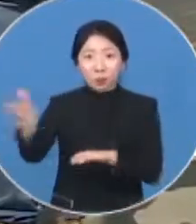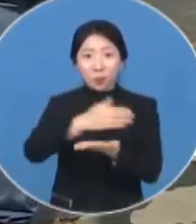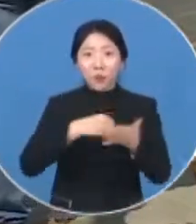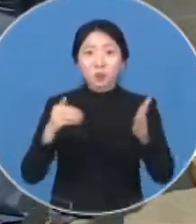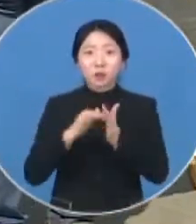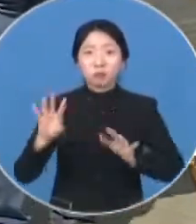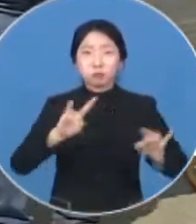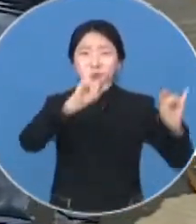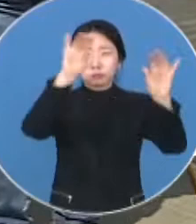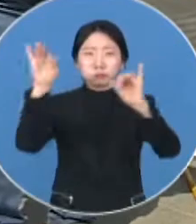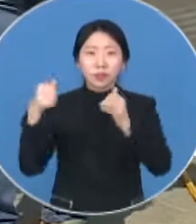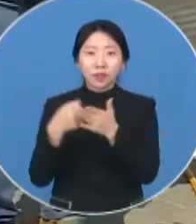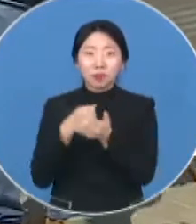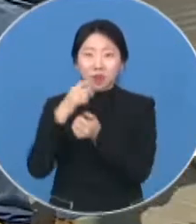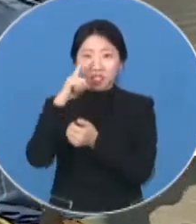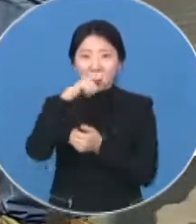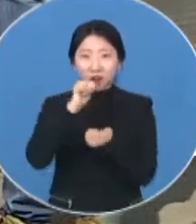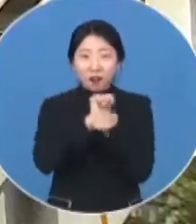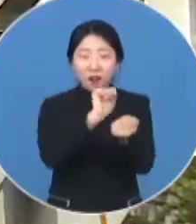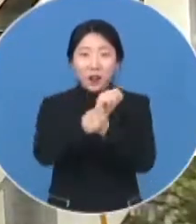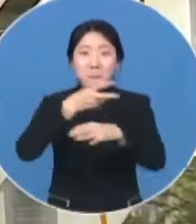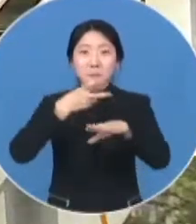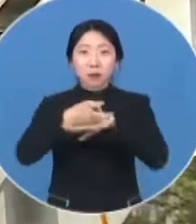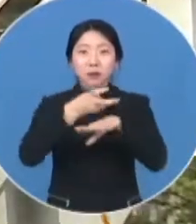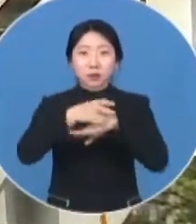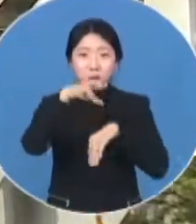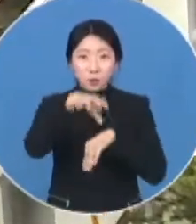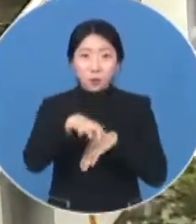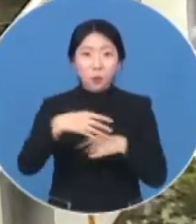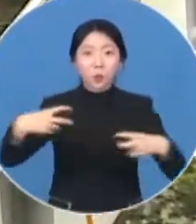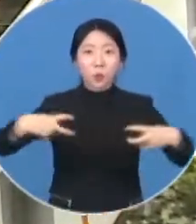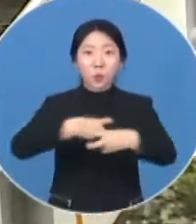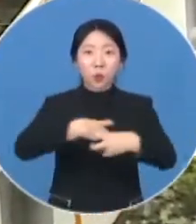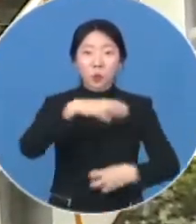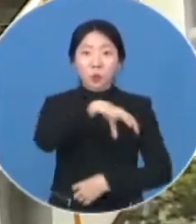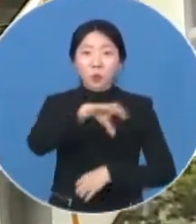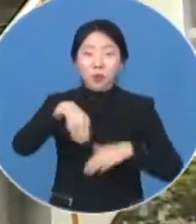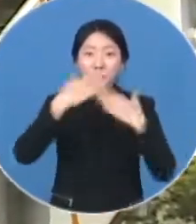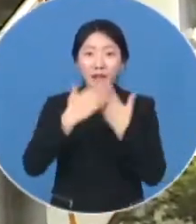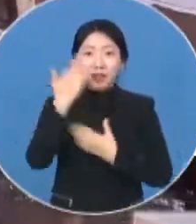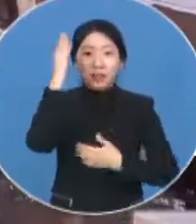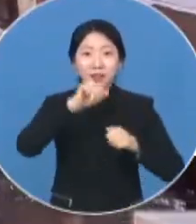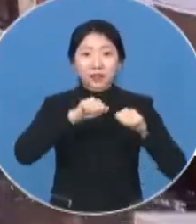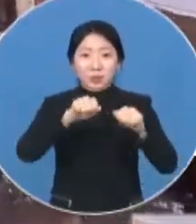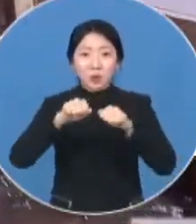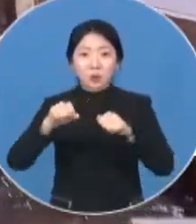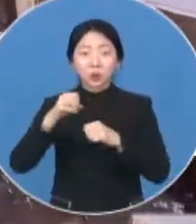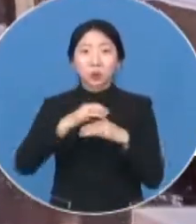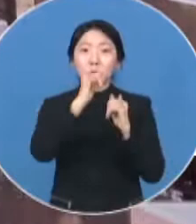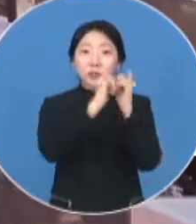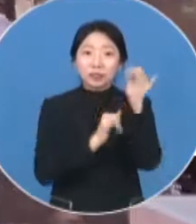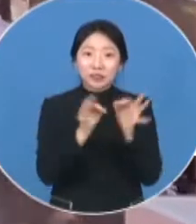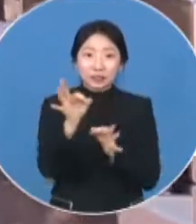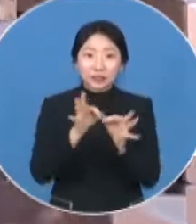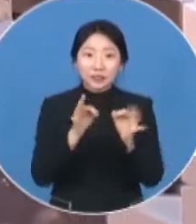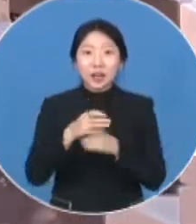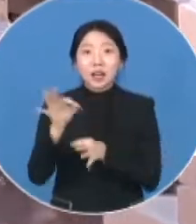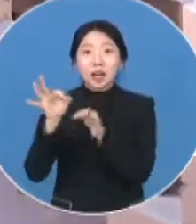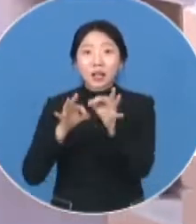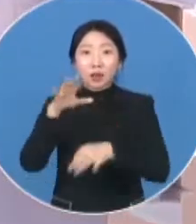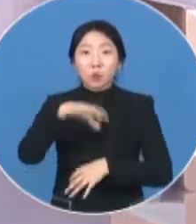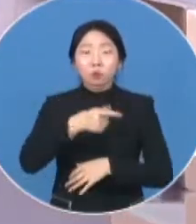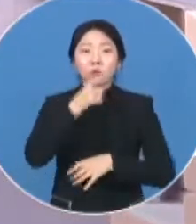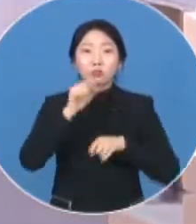특히 미세먼지 등으로 오염된 버스 정류장 등 도로변 공공시설물을 정비한 한편 전통시장과